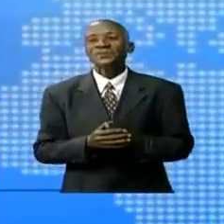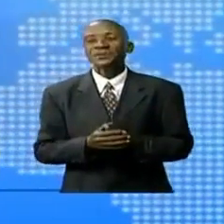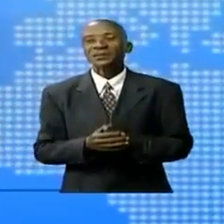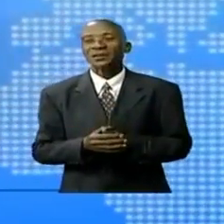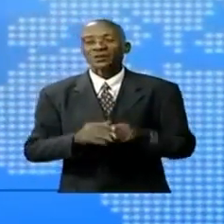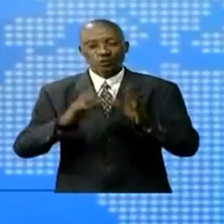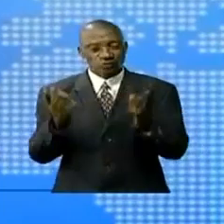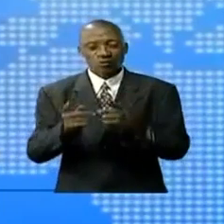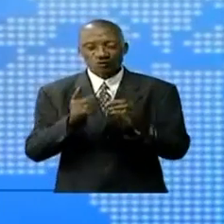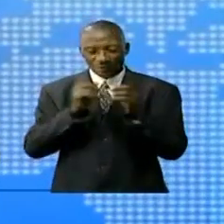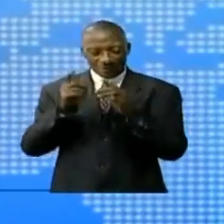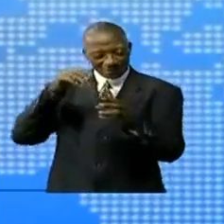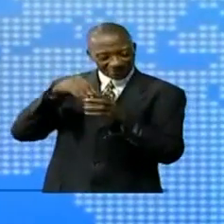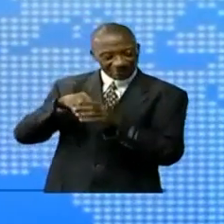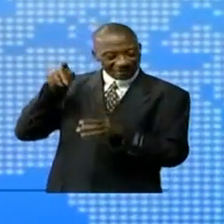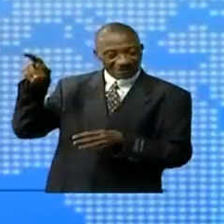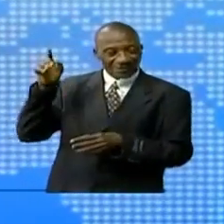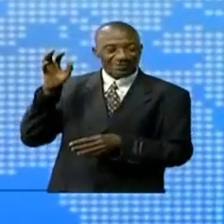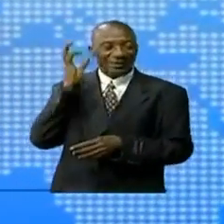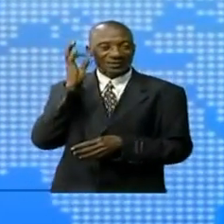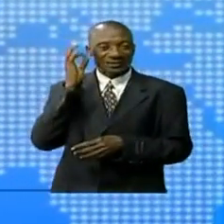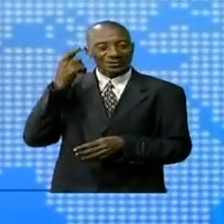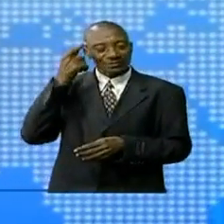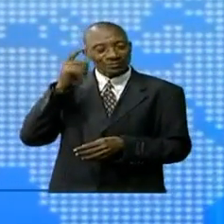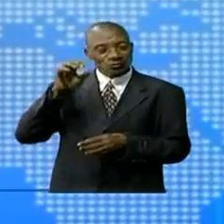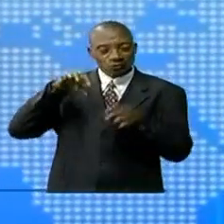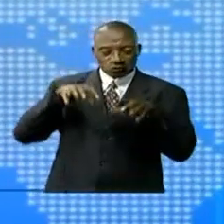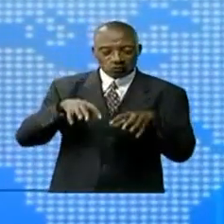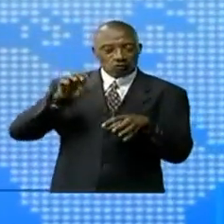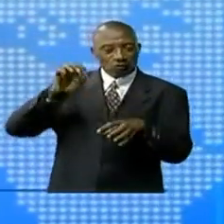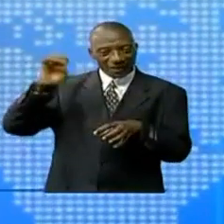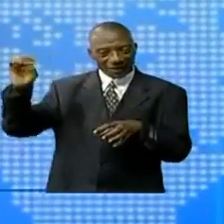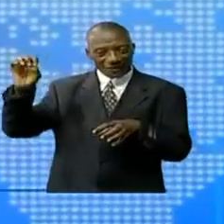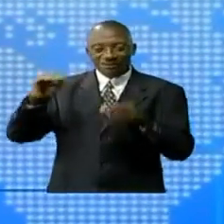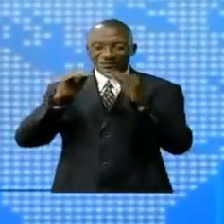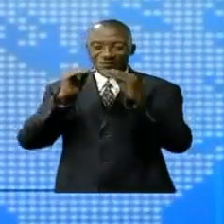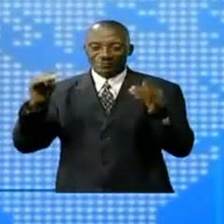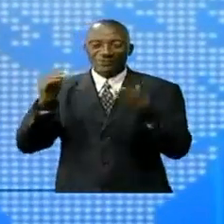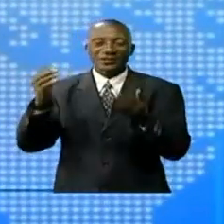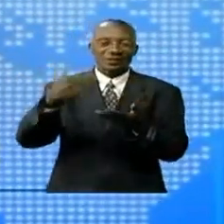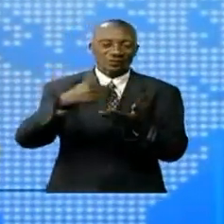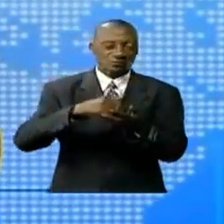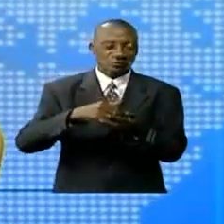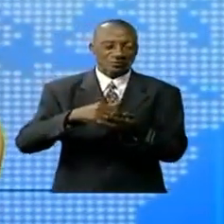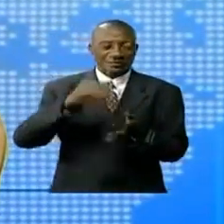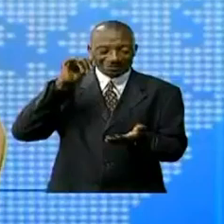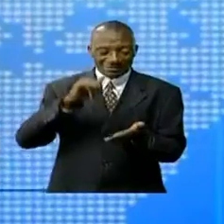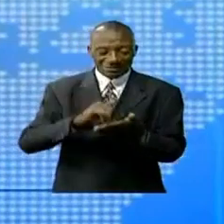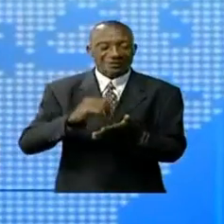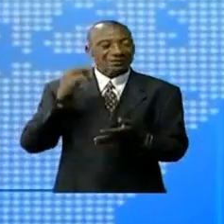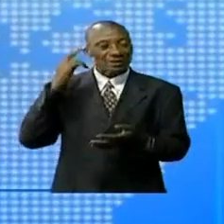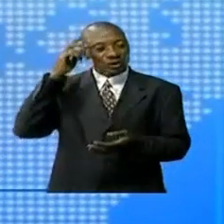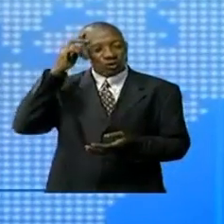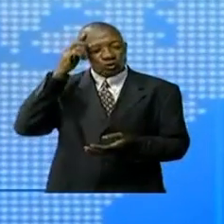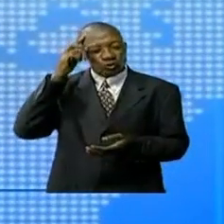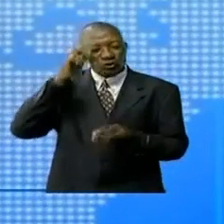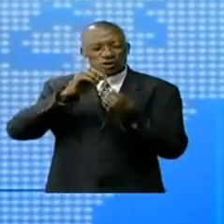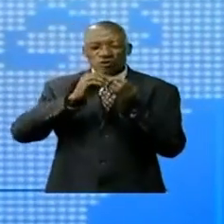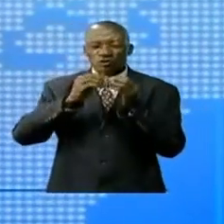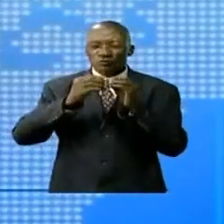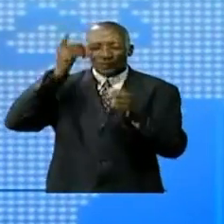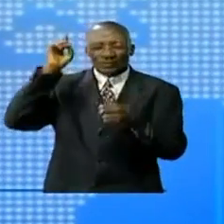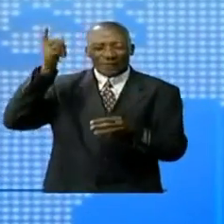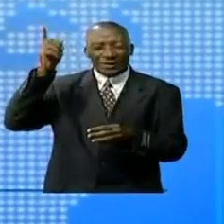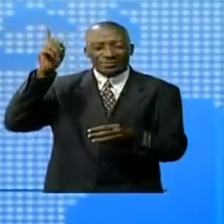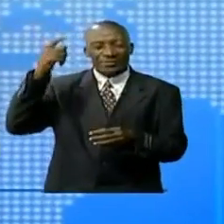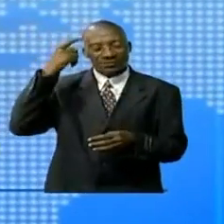Le retour de la paix dans l'est de la République démocratique du Congo, préoccupation majeure du chef de l'État Félix-Antoine Tshisekedi Tshilombo. On écoute